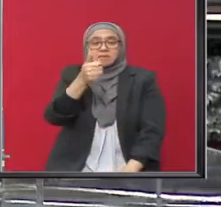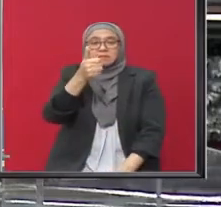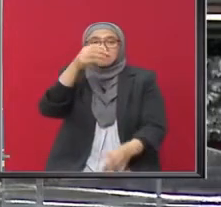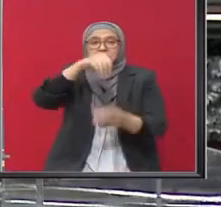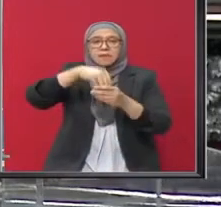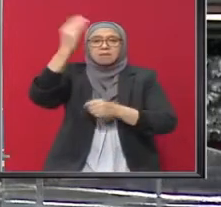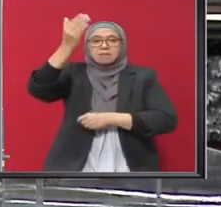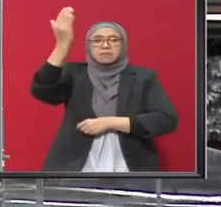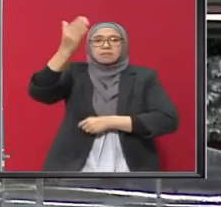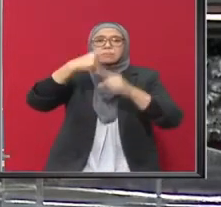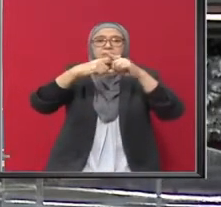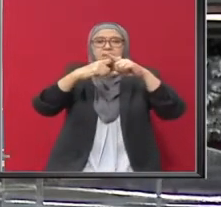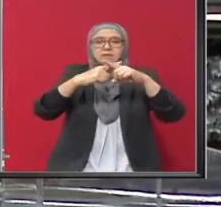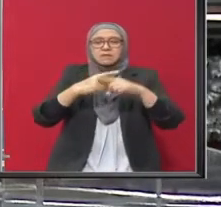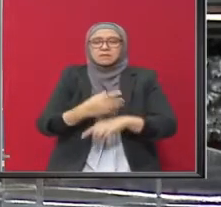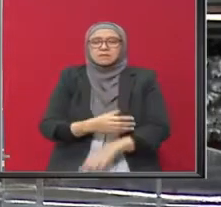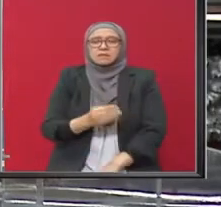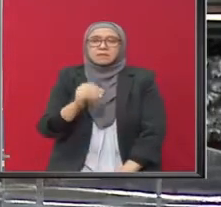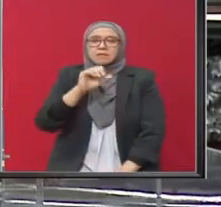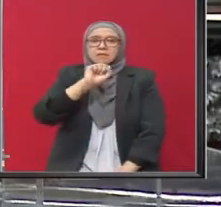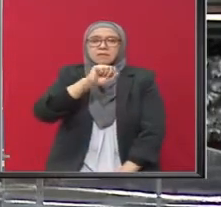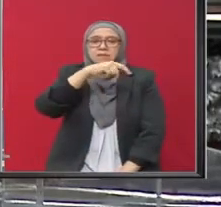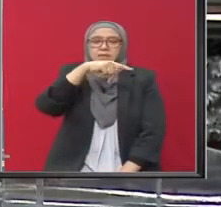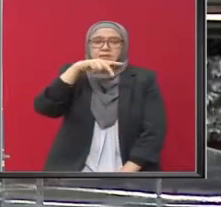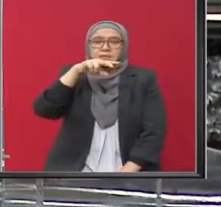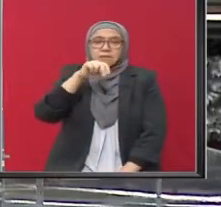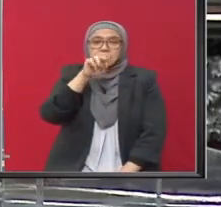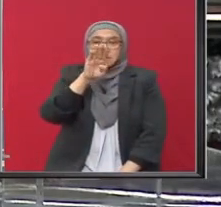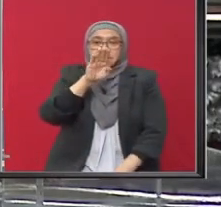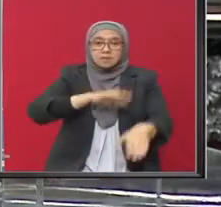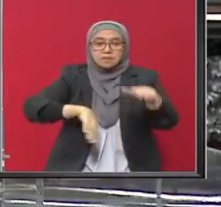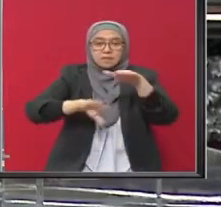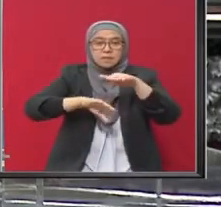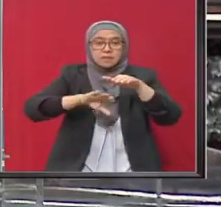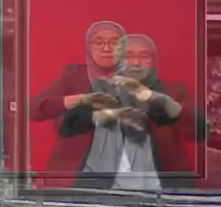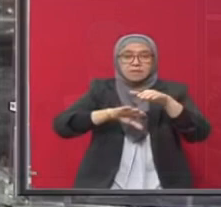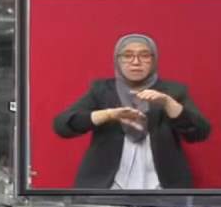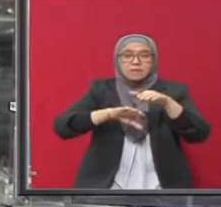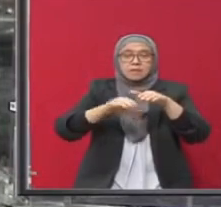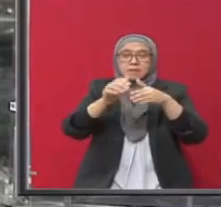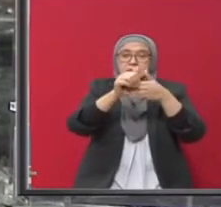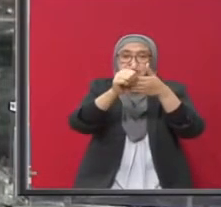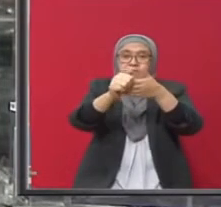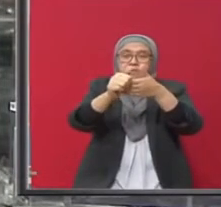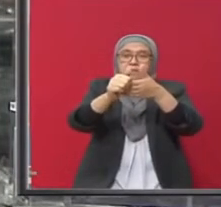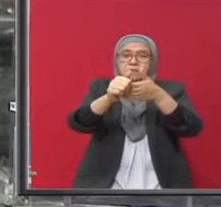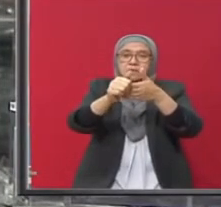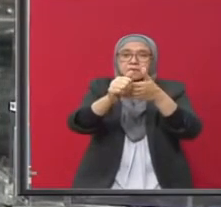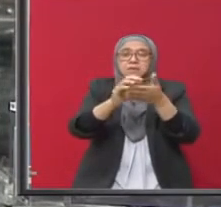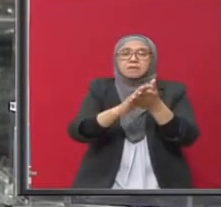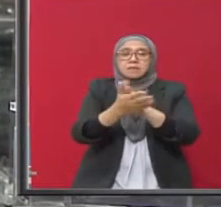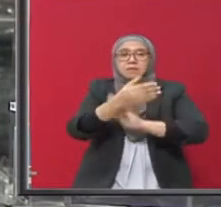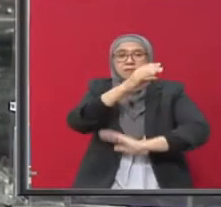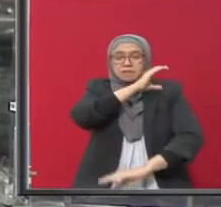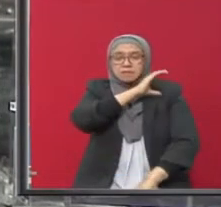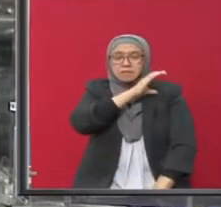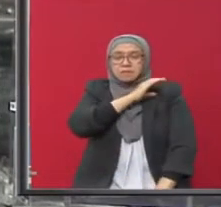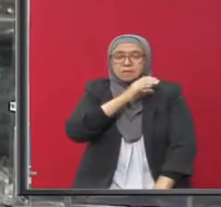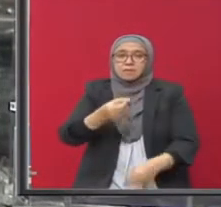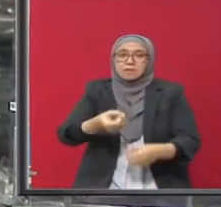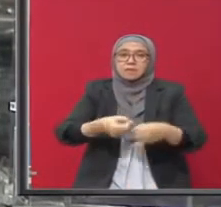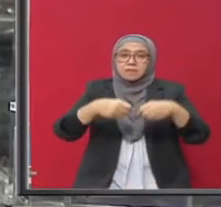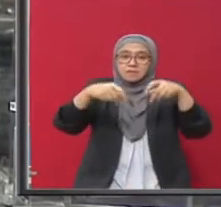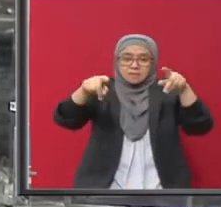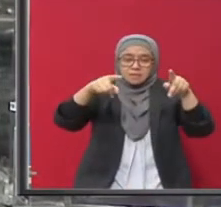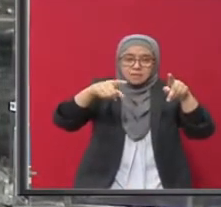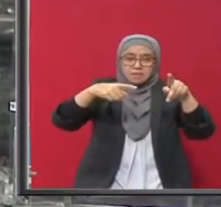dalam perbahasan Dewan. SPNB di bawah kepimpinan beliau sebagai pengerusi sempat mewar-warkan iklan permohonan